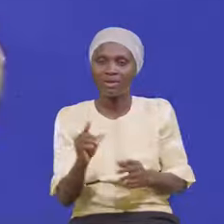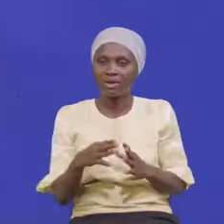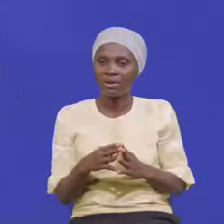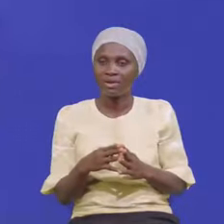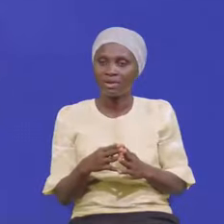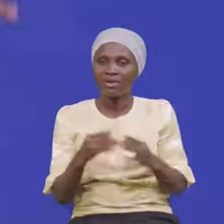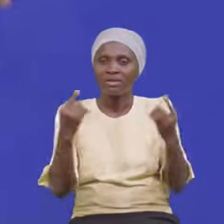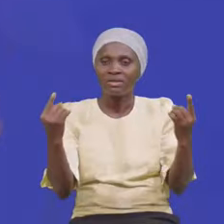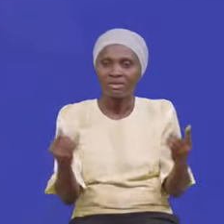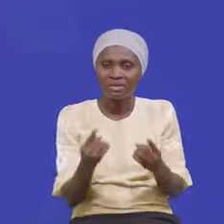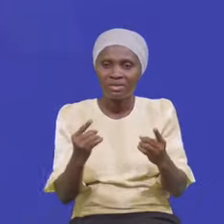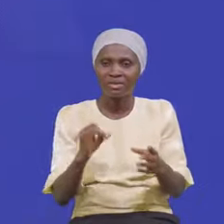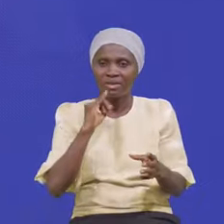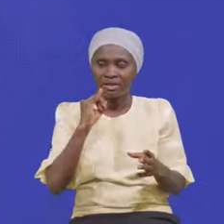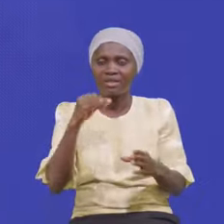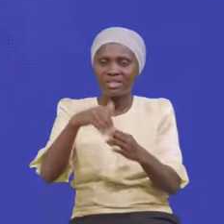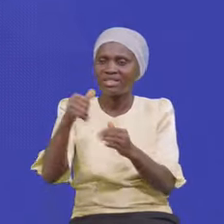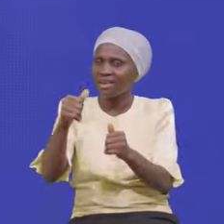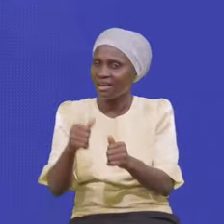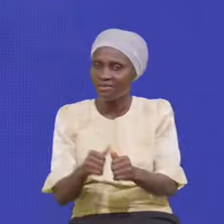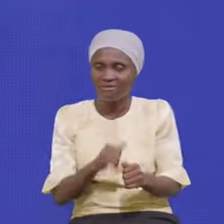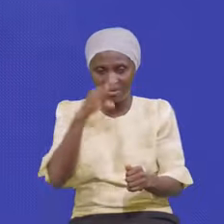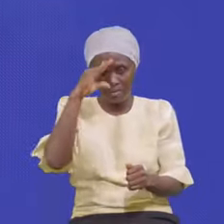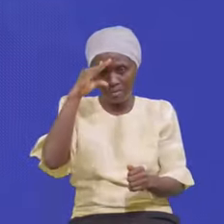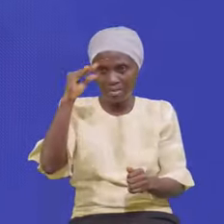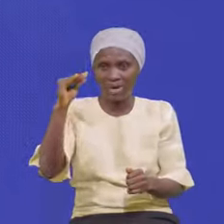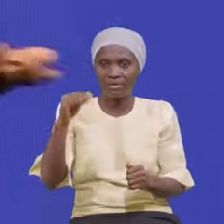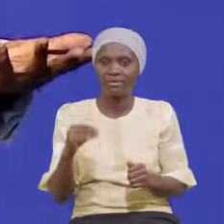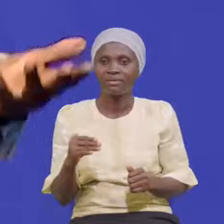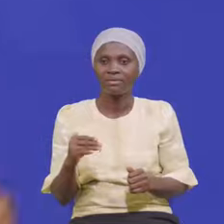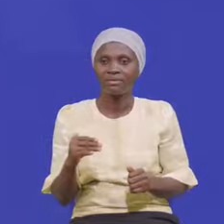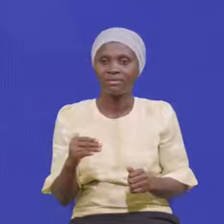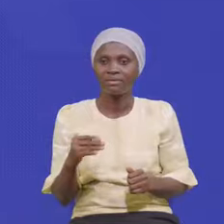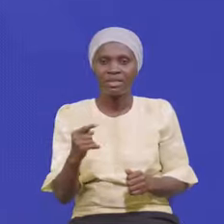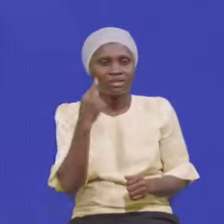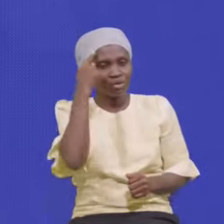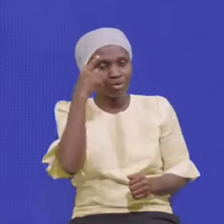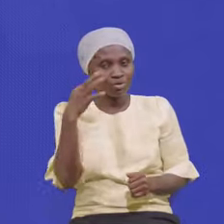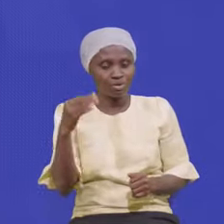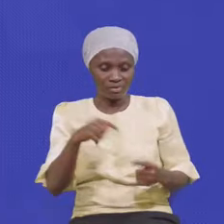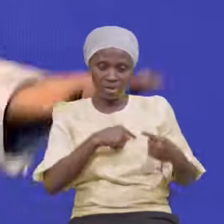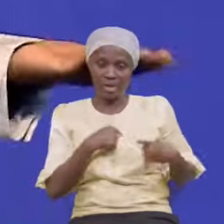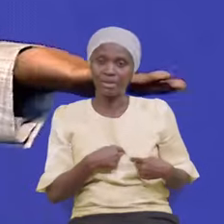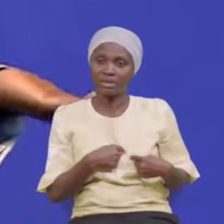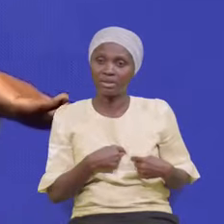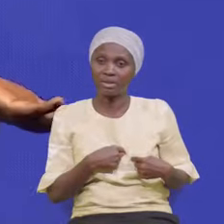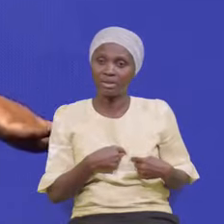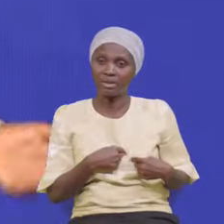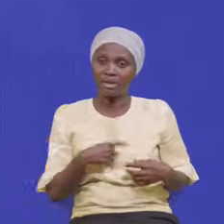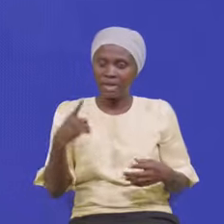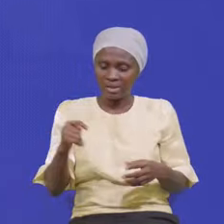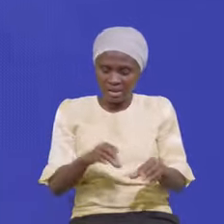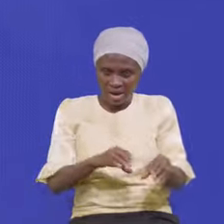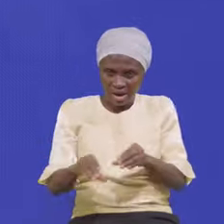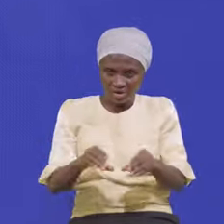kada, sin is in every man, prati manushunilo paapam undi, the thoughts of the heart, vari hrudaya aalochanalo, the action